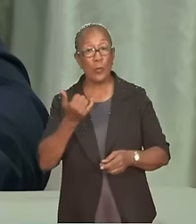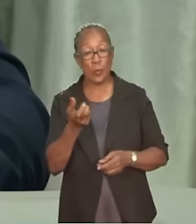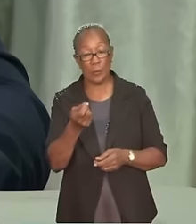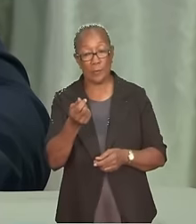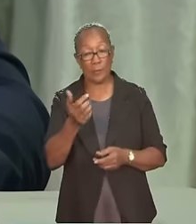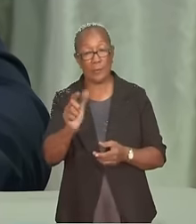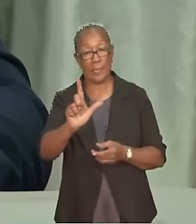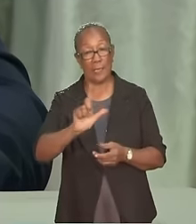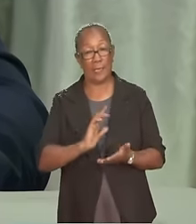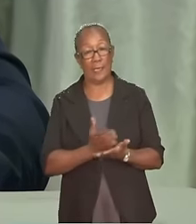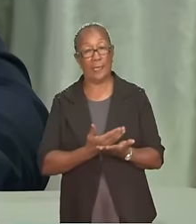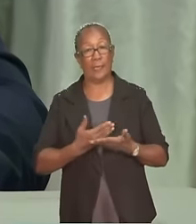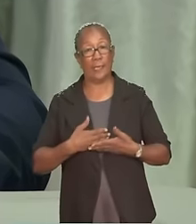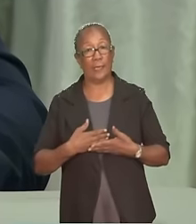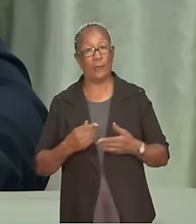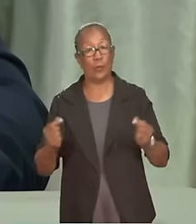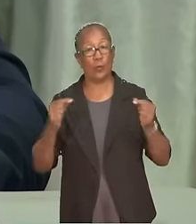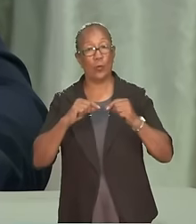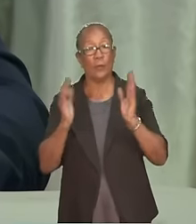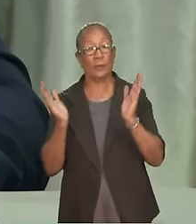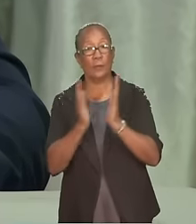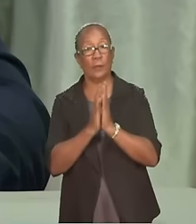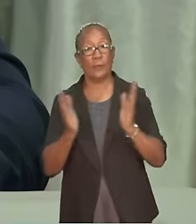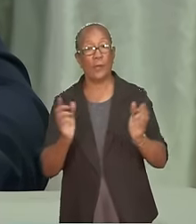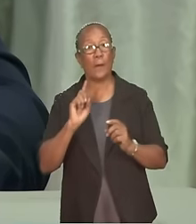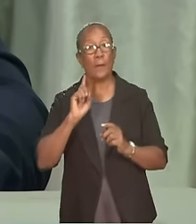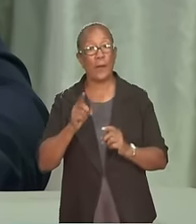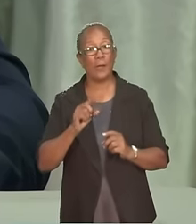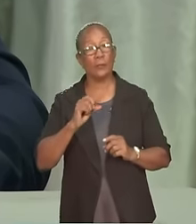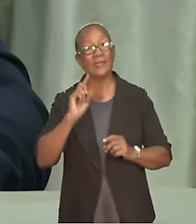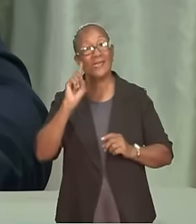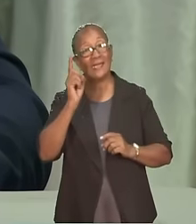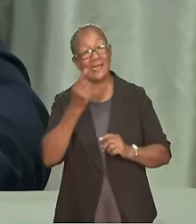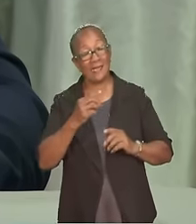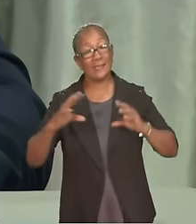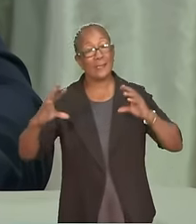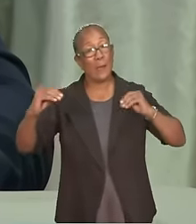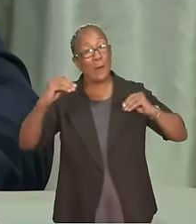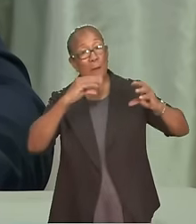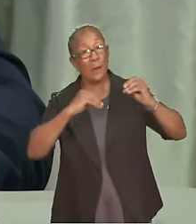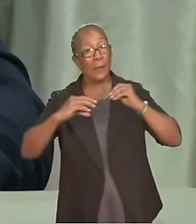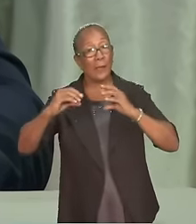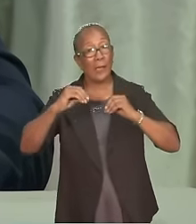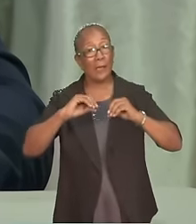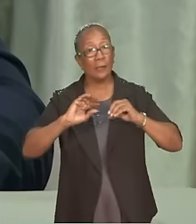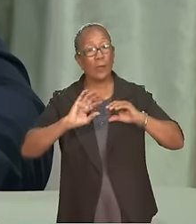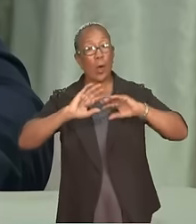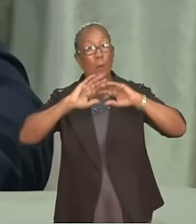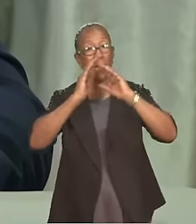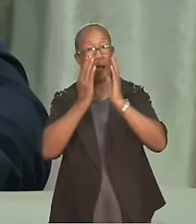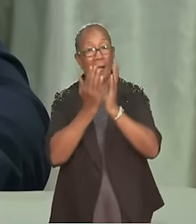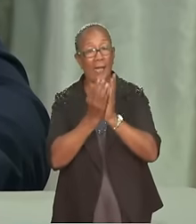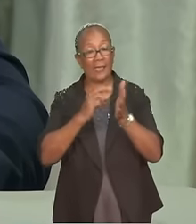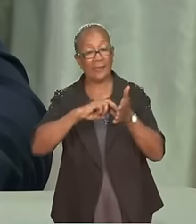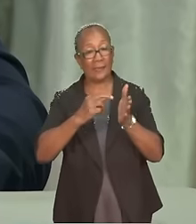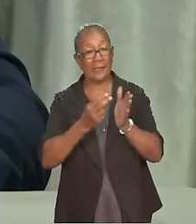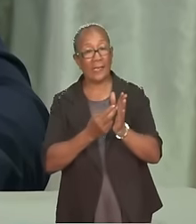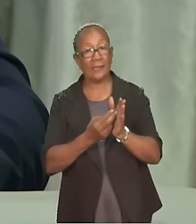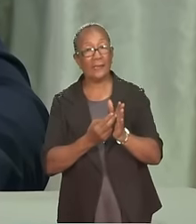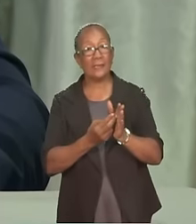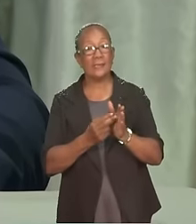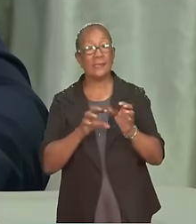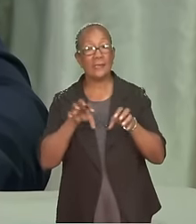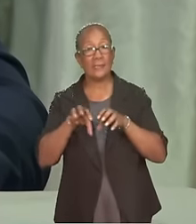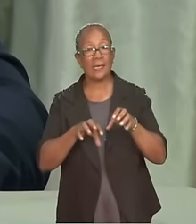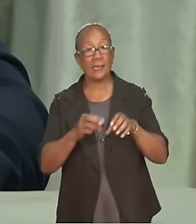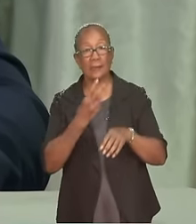Maar komende week wordt er overleg gevoerd op technisch niveau. Om alle technische zaken goed te bekijken. En dan komt die